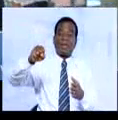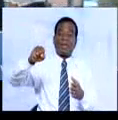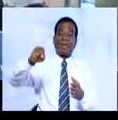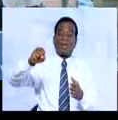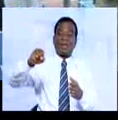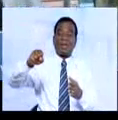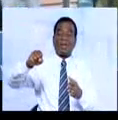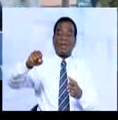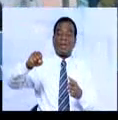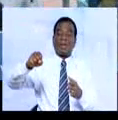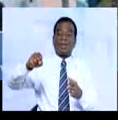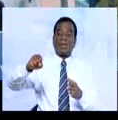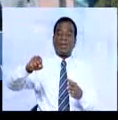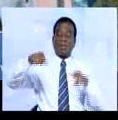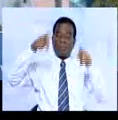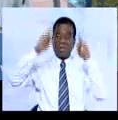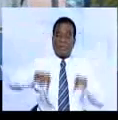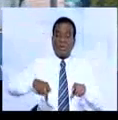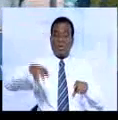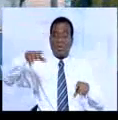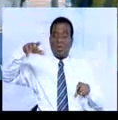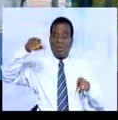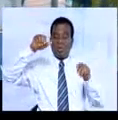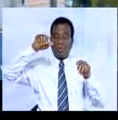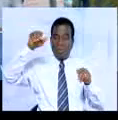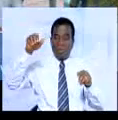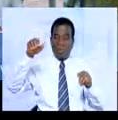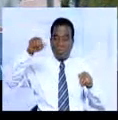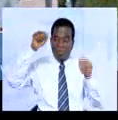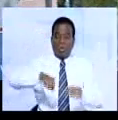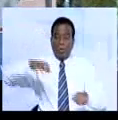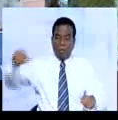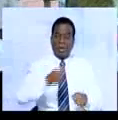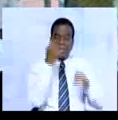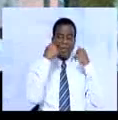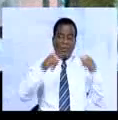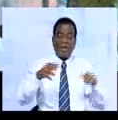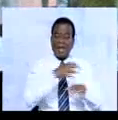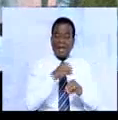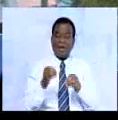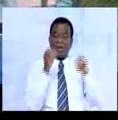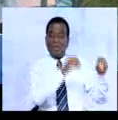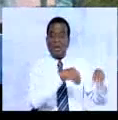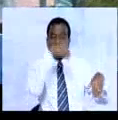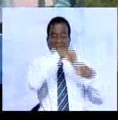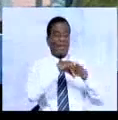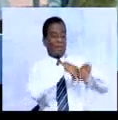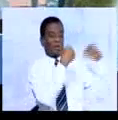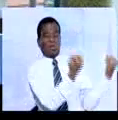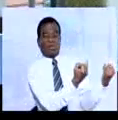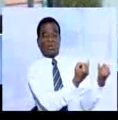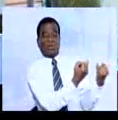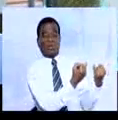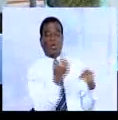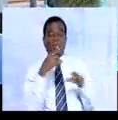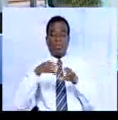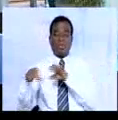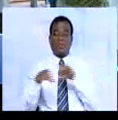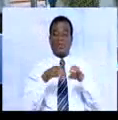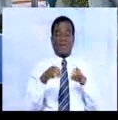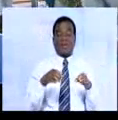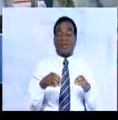des hackers, des pirates, peuvent prendre ces informations et les mettre dans des journaux, en faire du